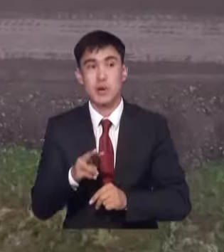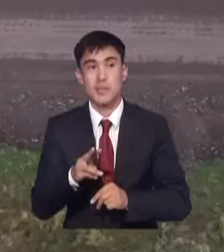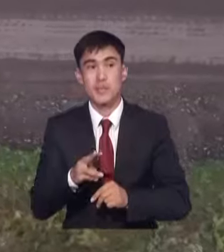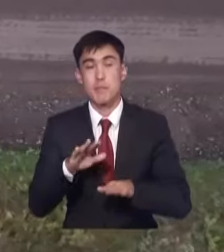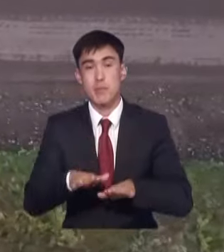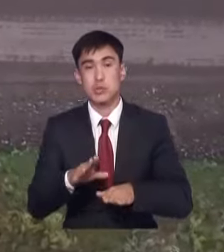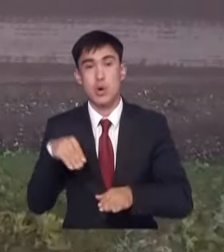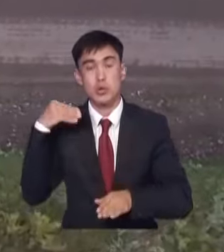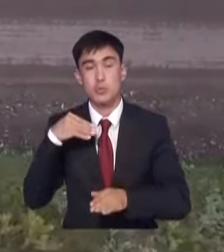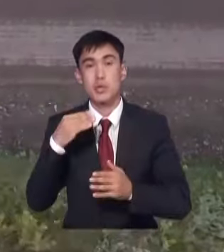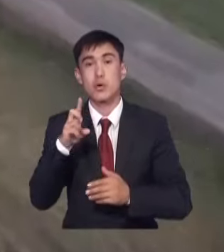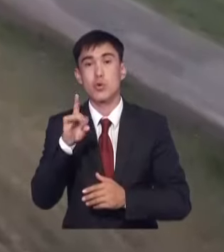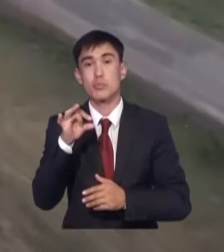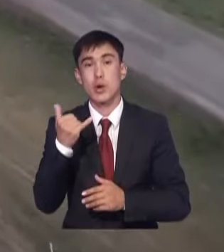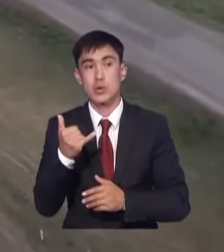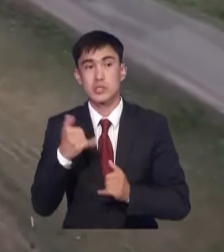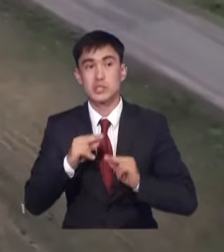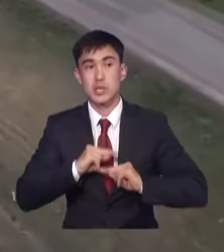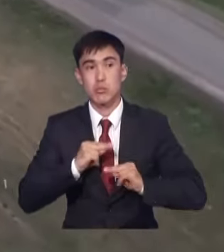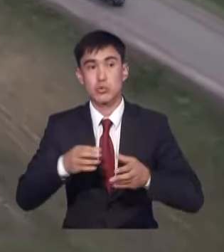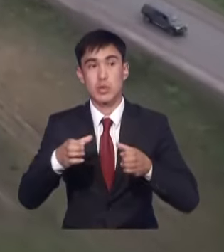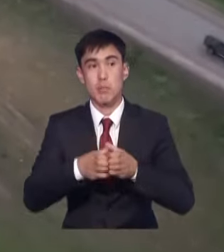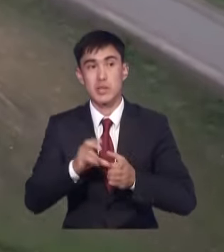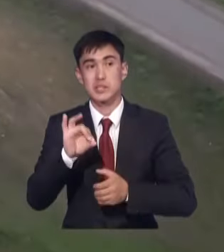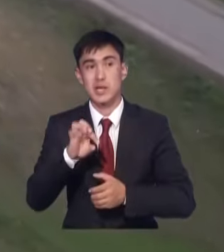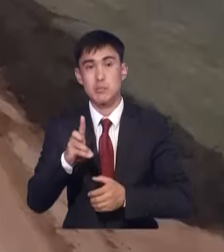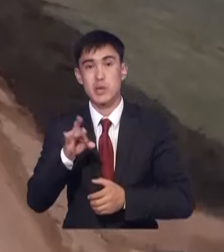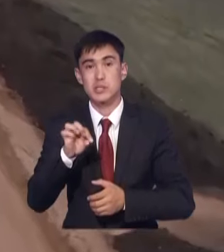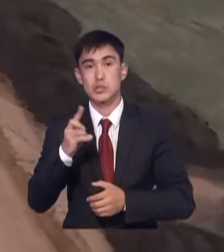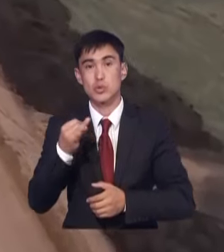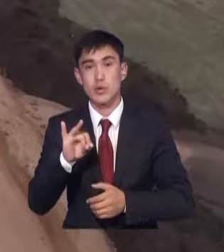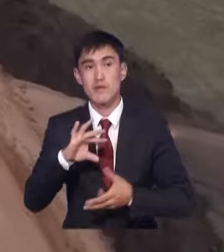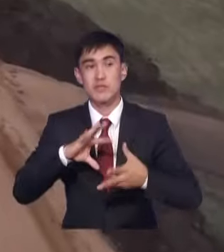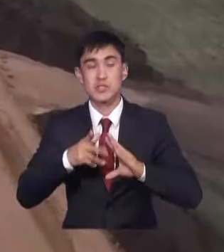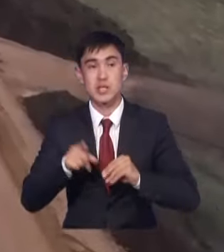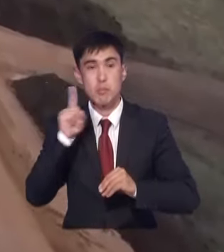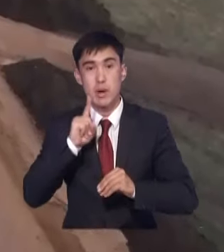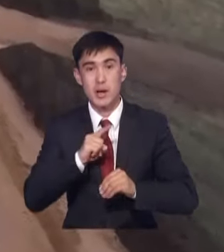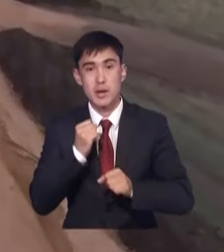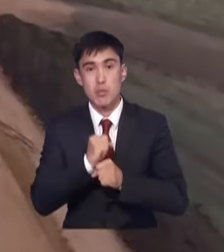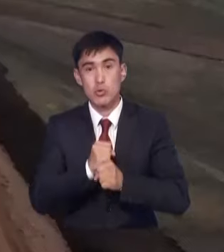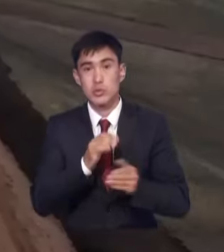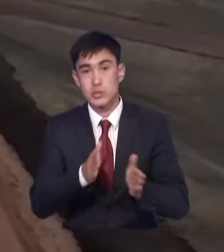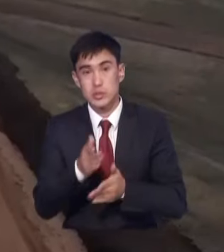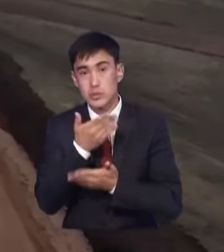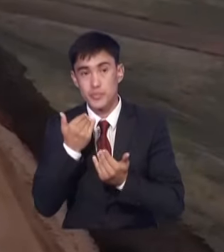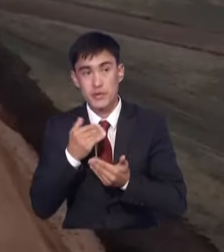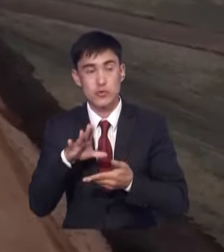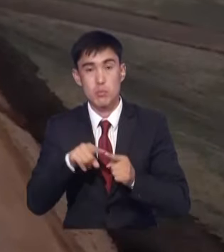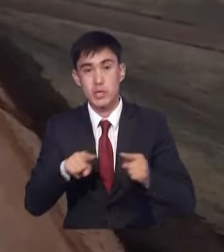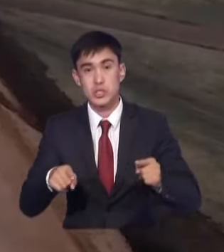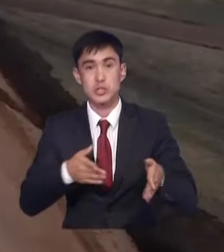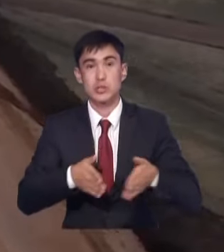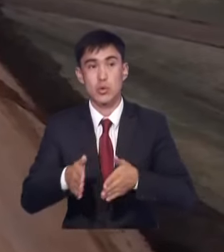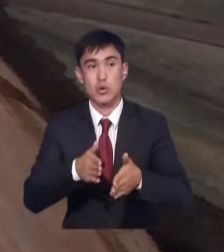отрезок между акту бе и Хромтау здесь работает компания са маде строй в целом пока не развернёт по реконструкции на всём протяжении